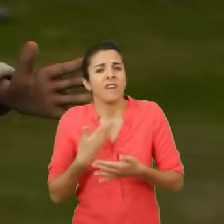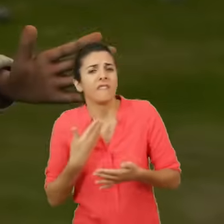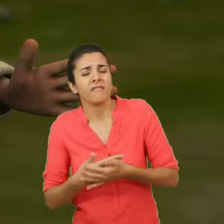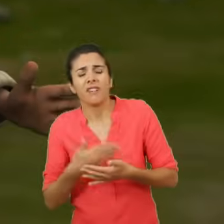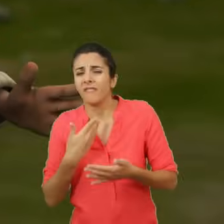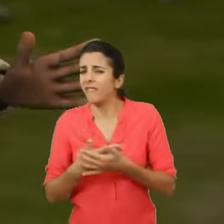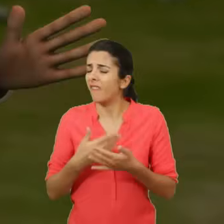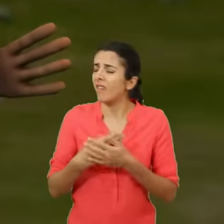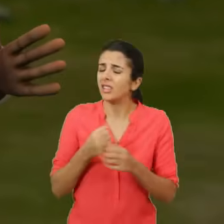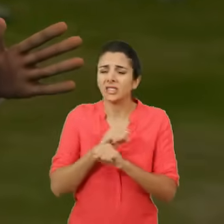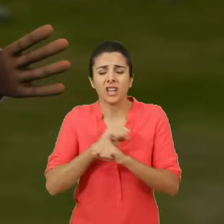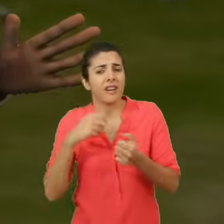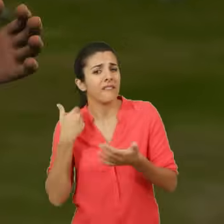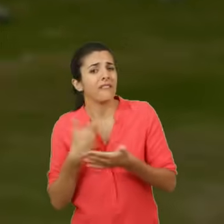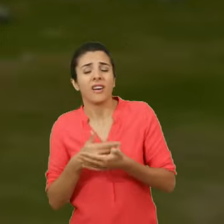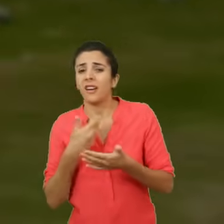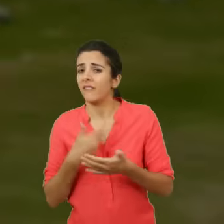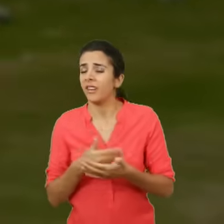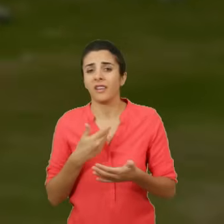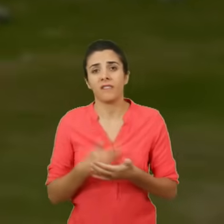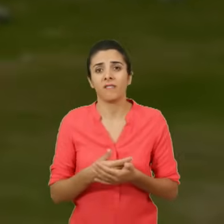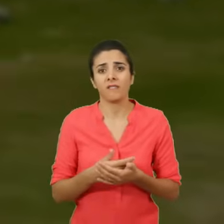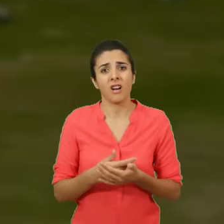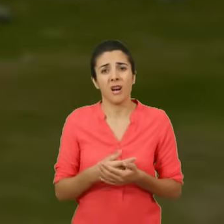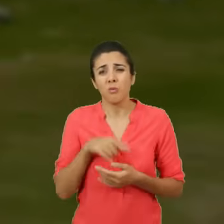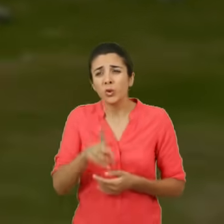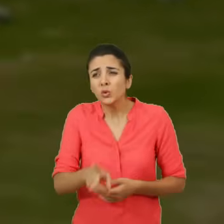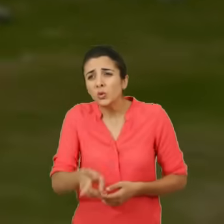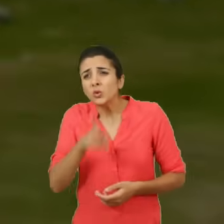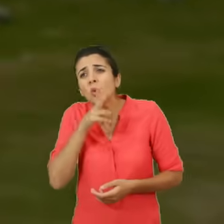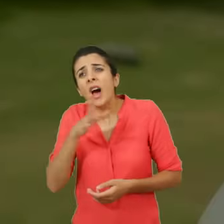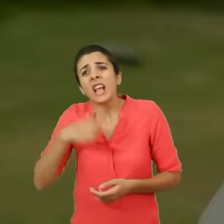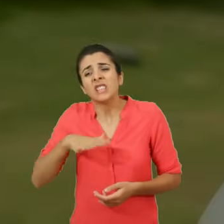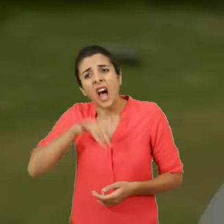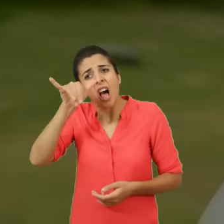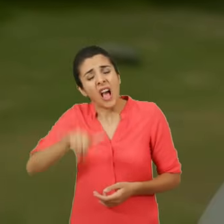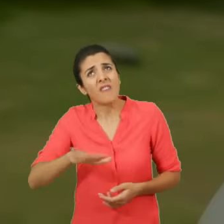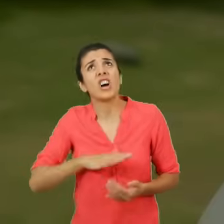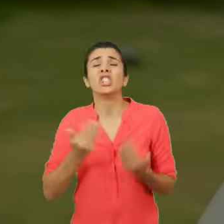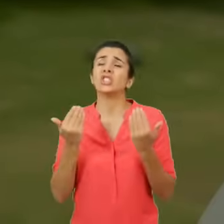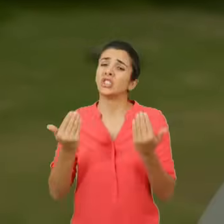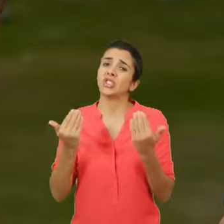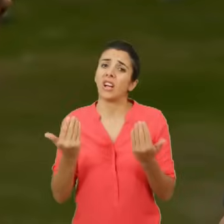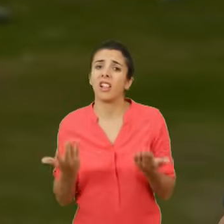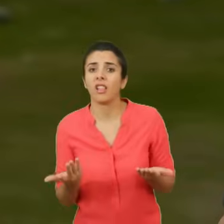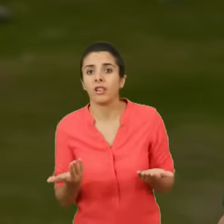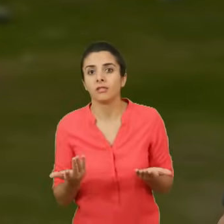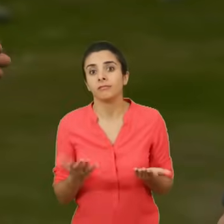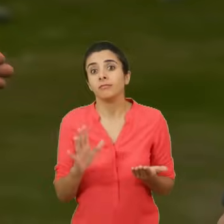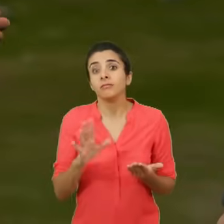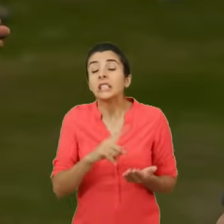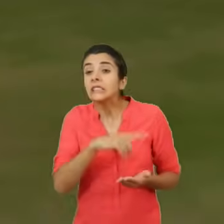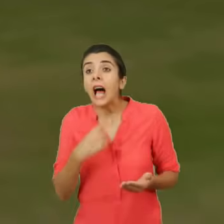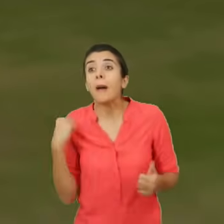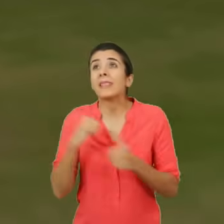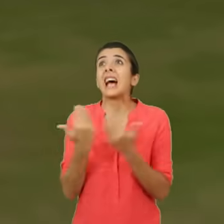Eyvah! Eyvah ki eyvah! Umalım da son dilek hakkın kalmış olsun Keloğlan. Sakın bir